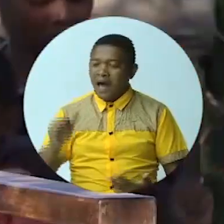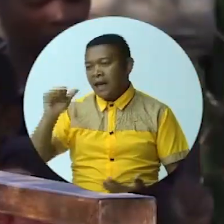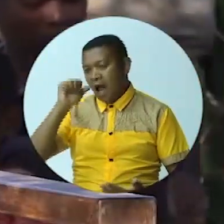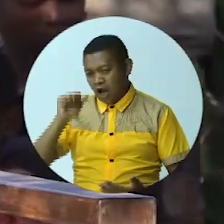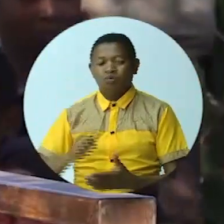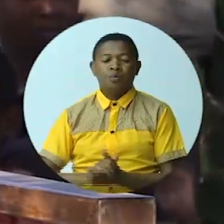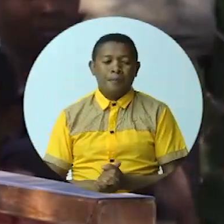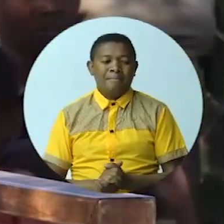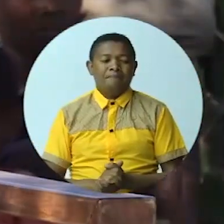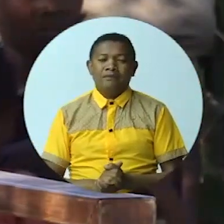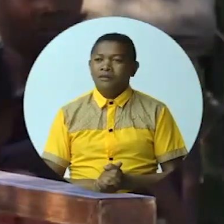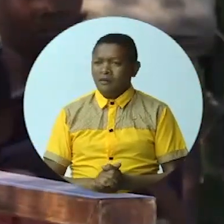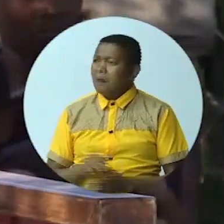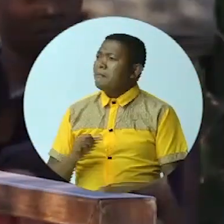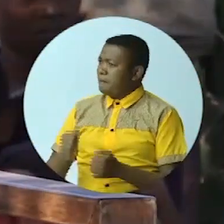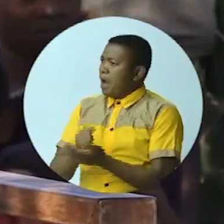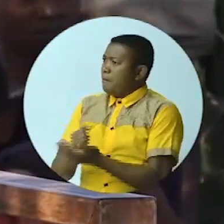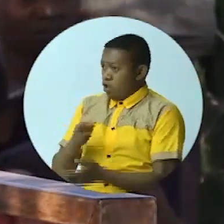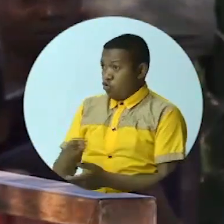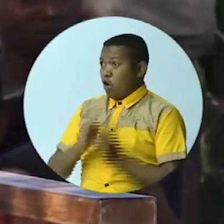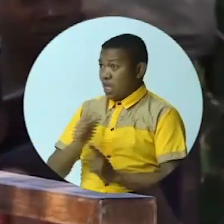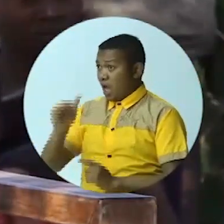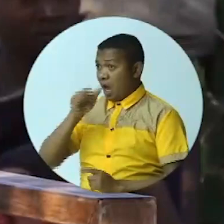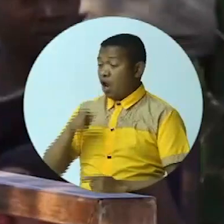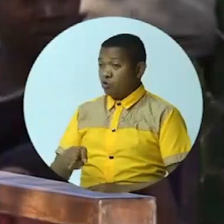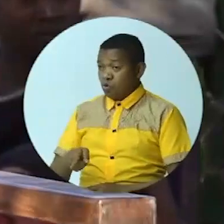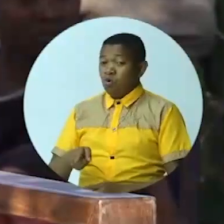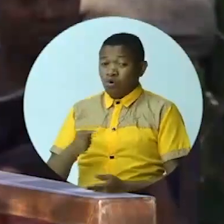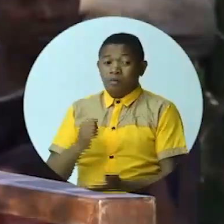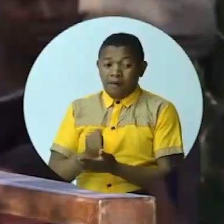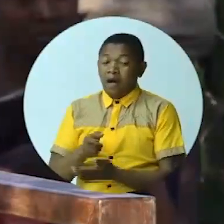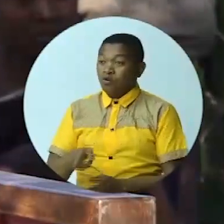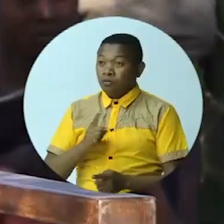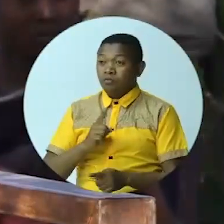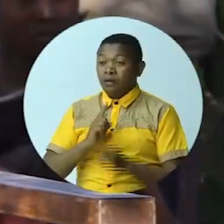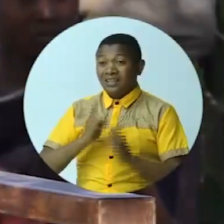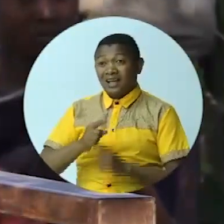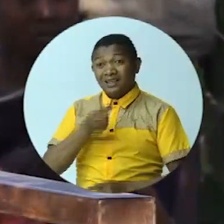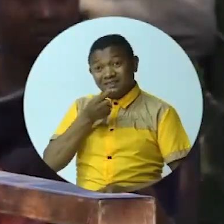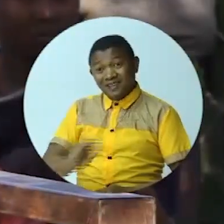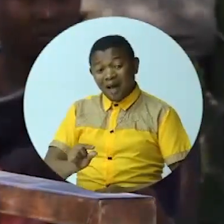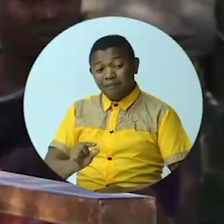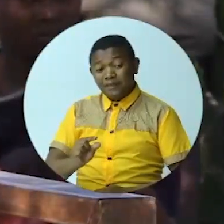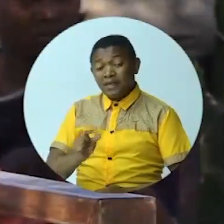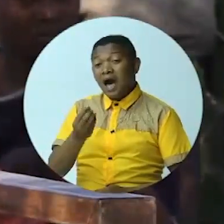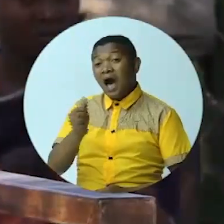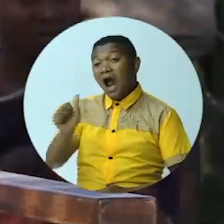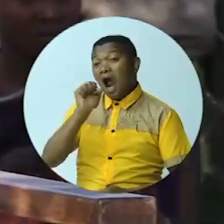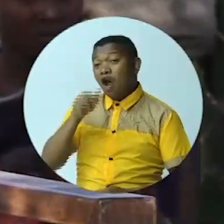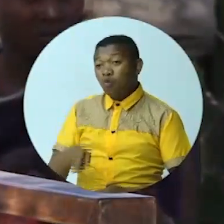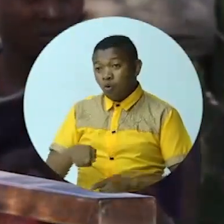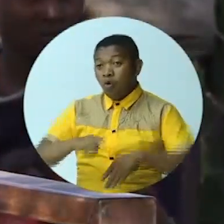indrindra le matofilo fa nyingotra tokoa ilay resaka tsy fampindrano a ty atsimonosy a sy io resaka